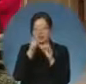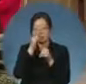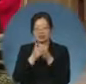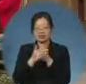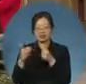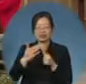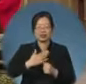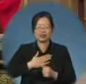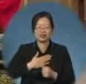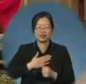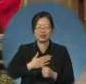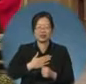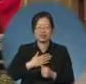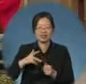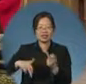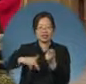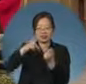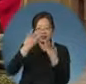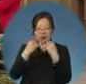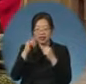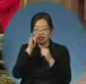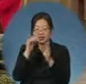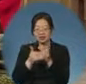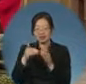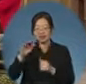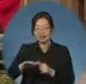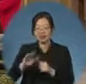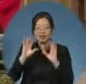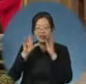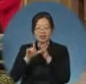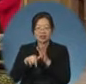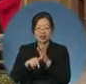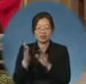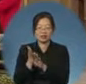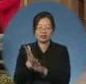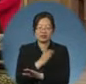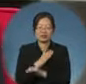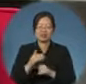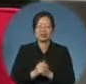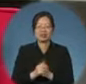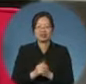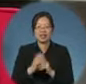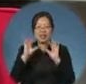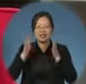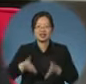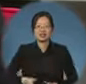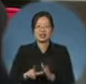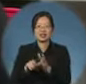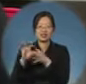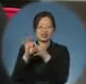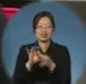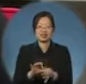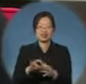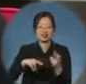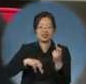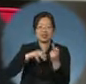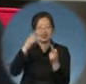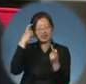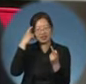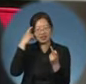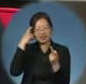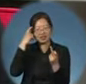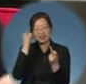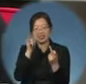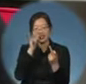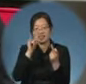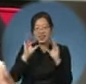저도 이제 굉장히 등산을 많이 했는데 얼 때부터 그런데 왜 긴 할때 계속 그 등산 하는 생각을